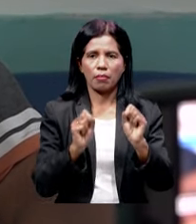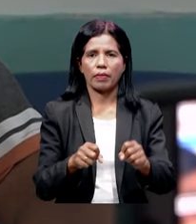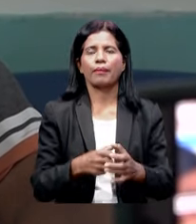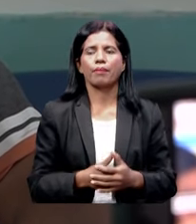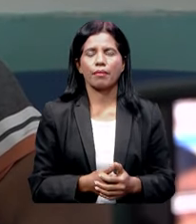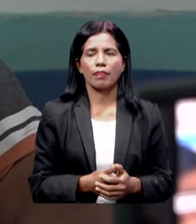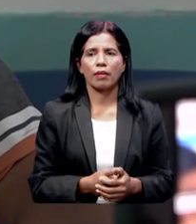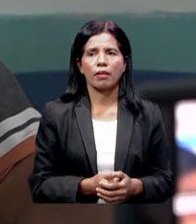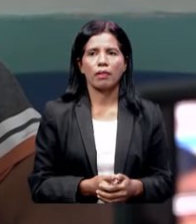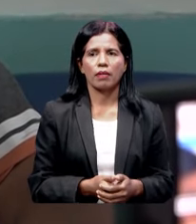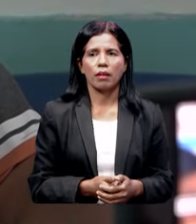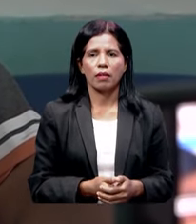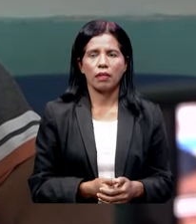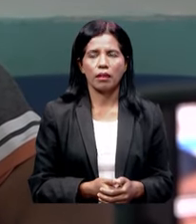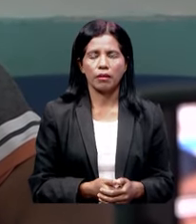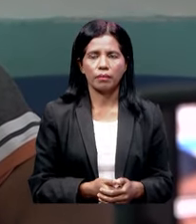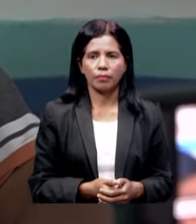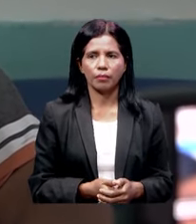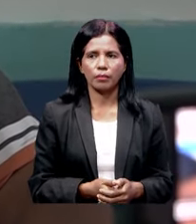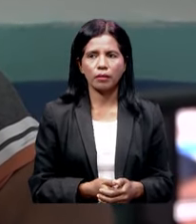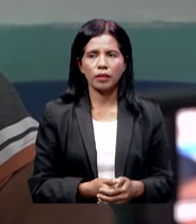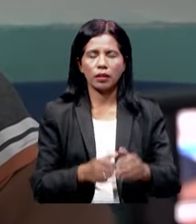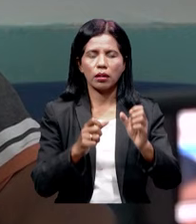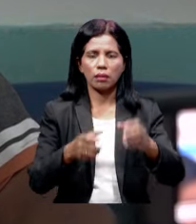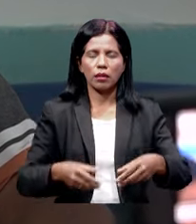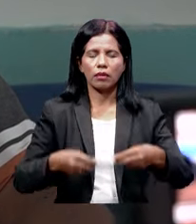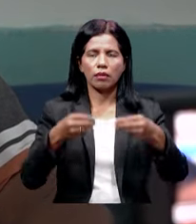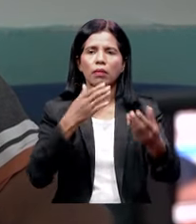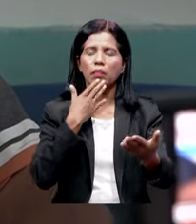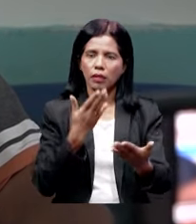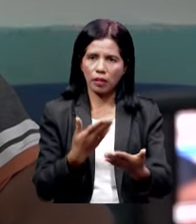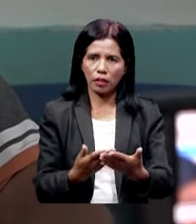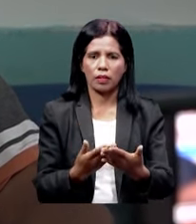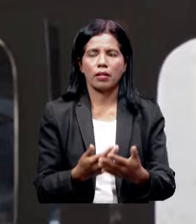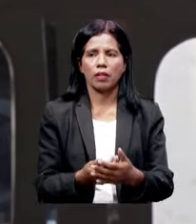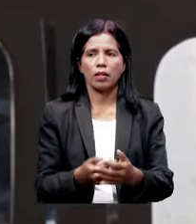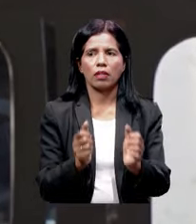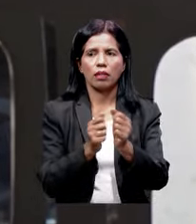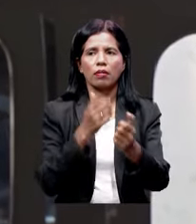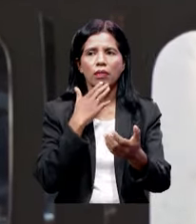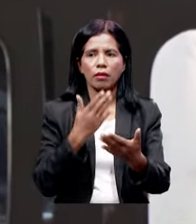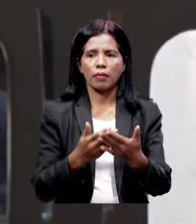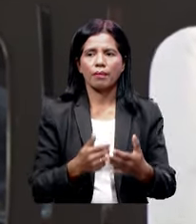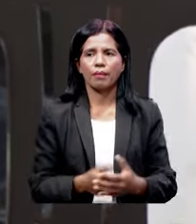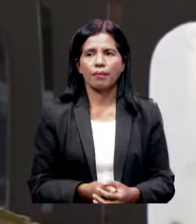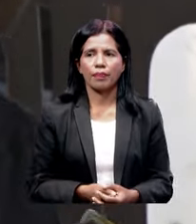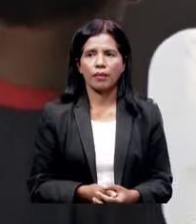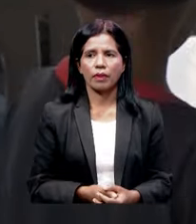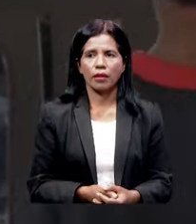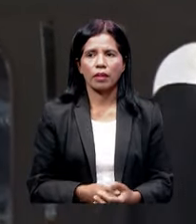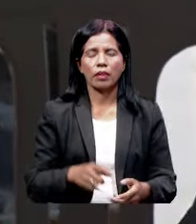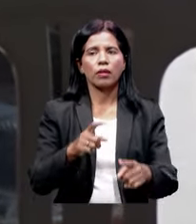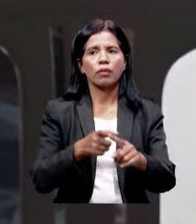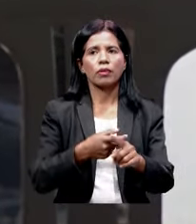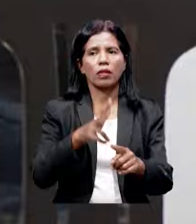ne malnutrisa moderado ne per bele si fila fali ba normal ho dia. Além de ne durante fulan tolu